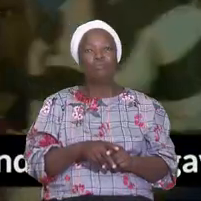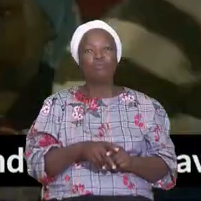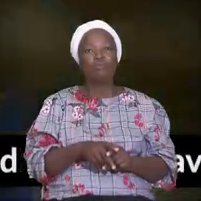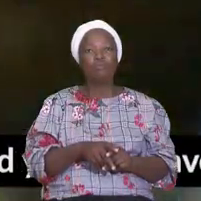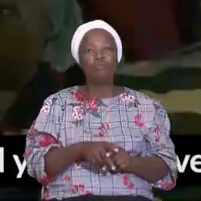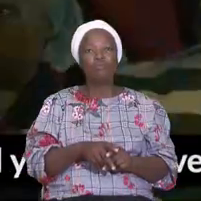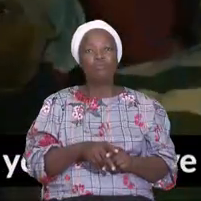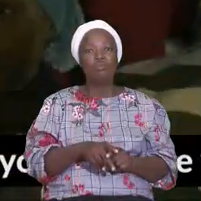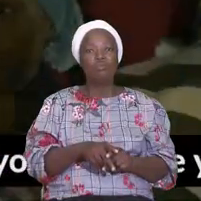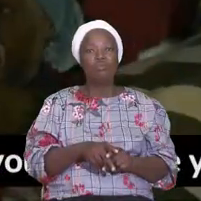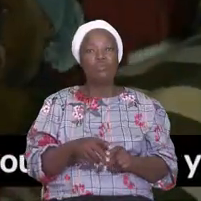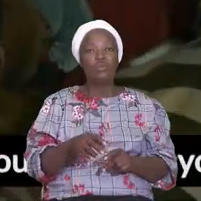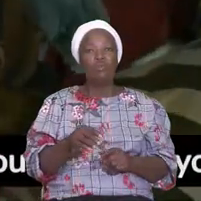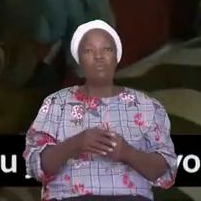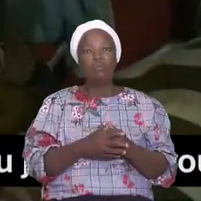nouveaux convertis